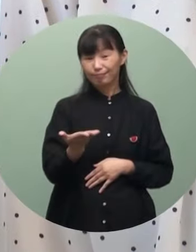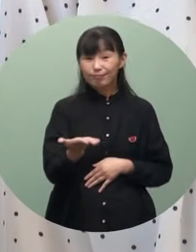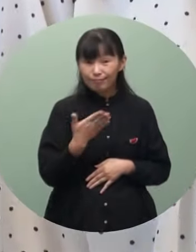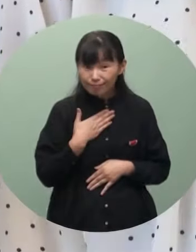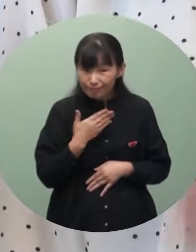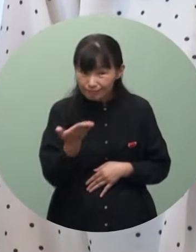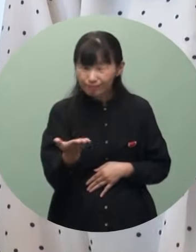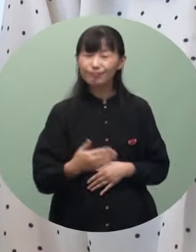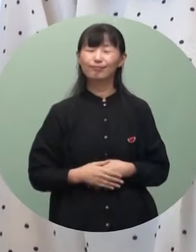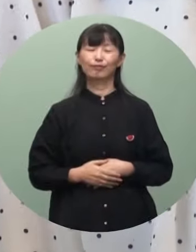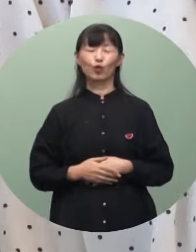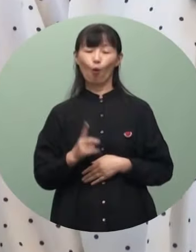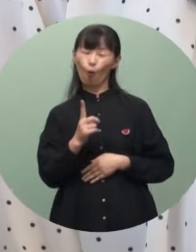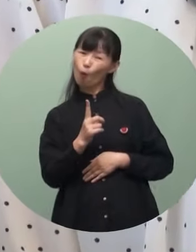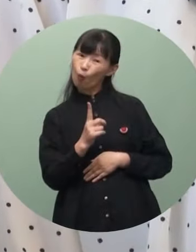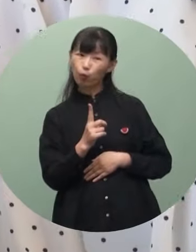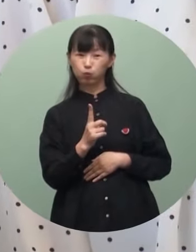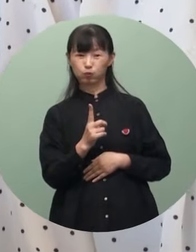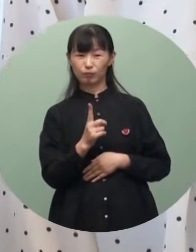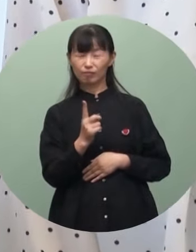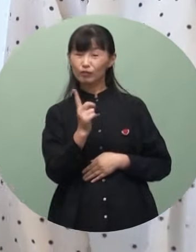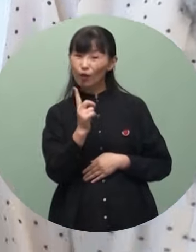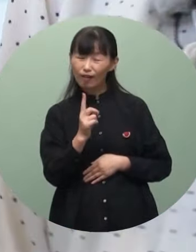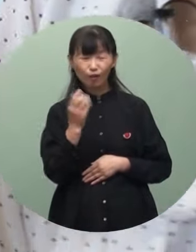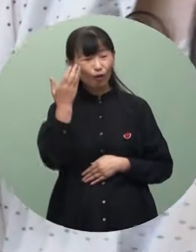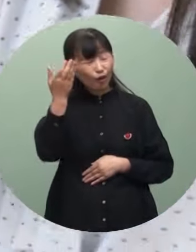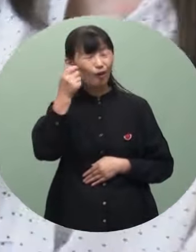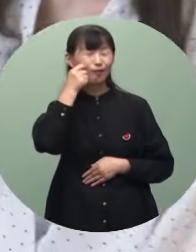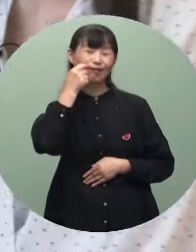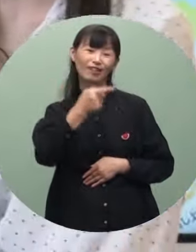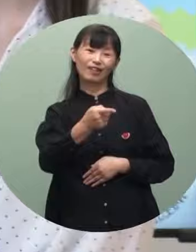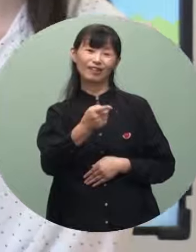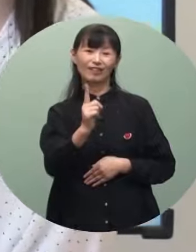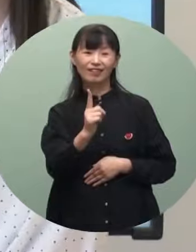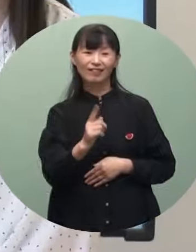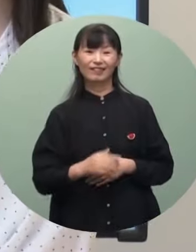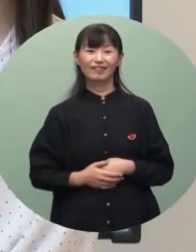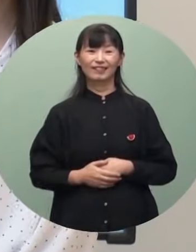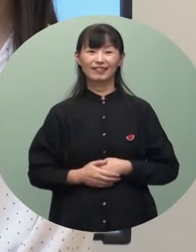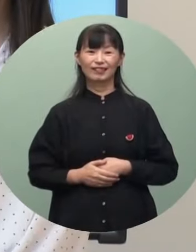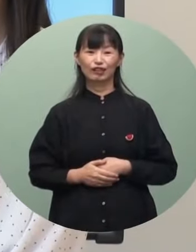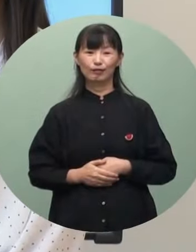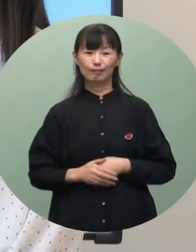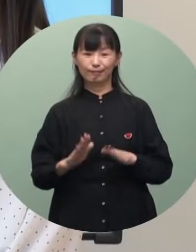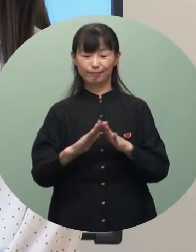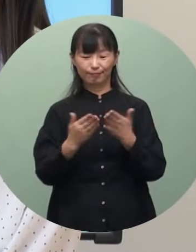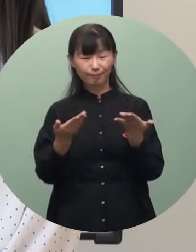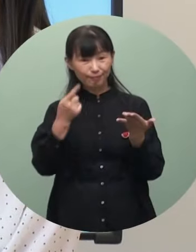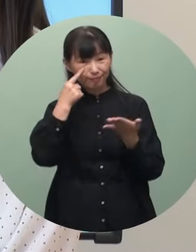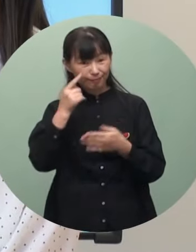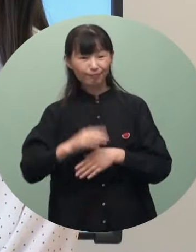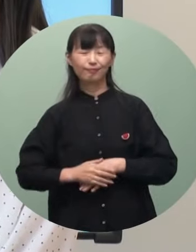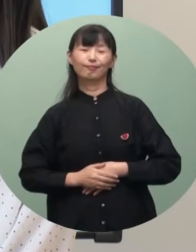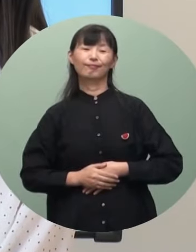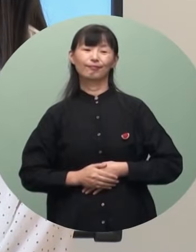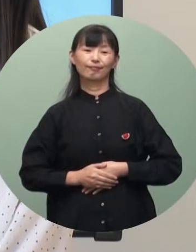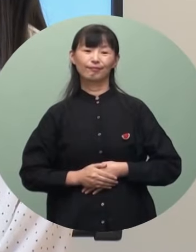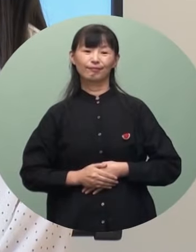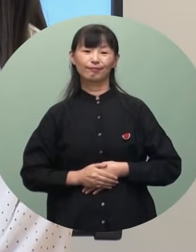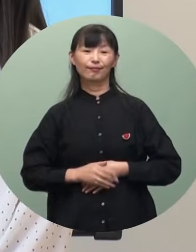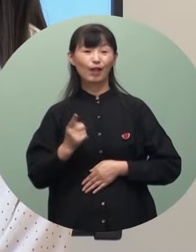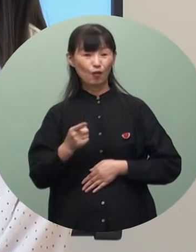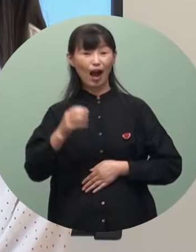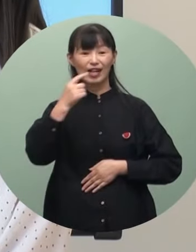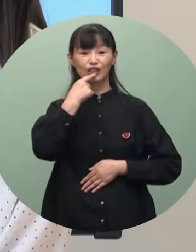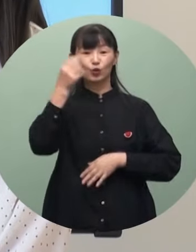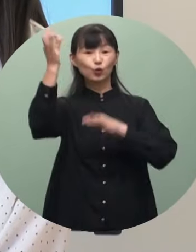像つきますか。開いた、 いや想像ちょっとできないですね。はい、何だろう。 開いてみましょう。こ